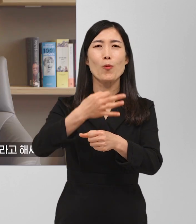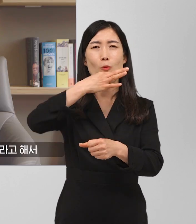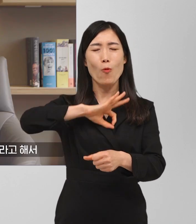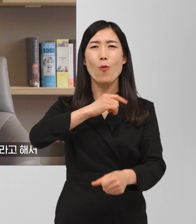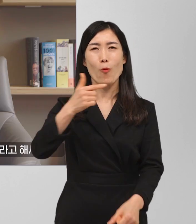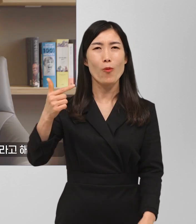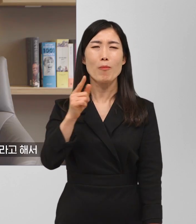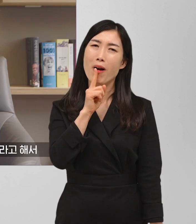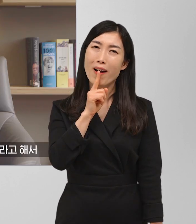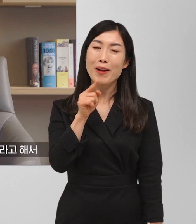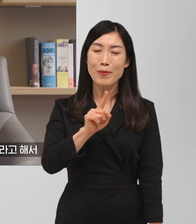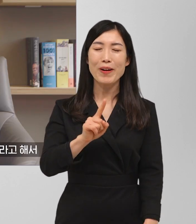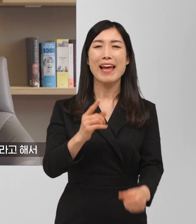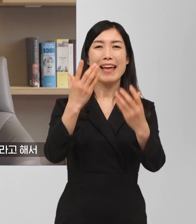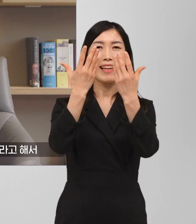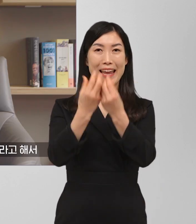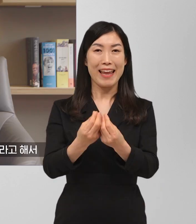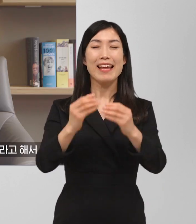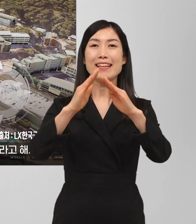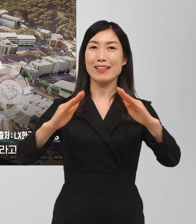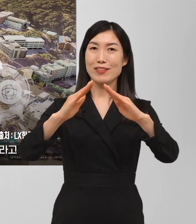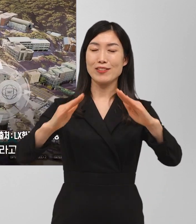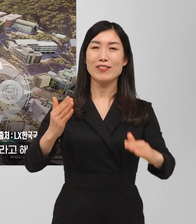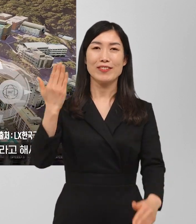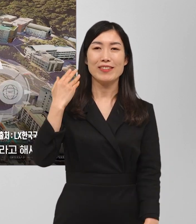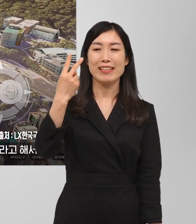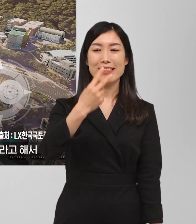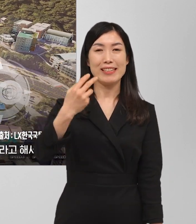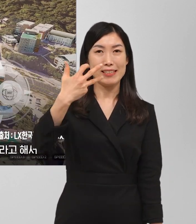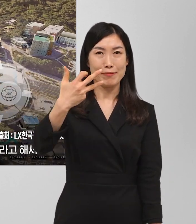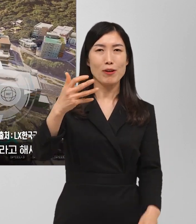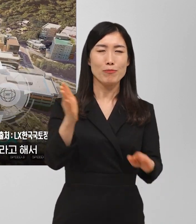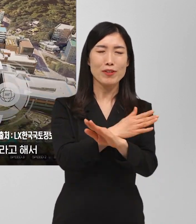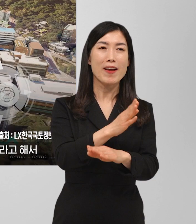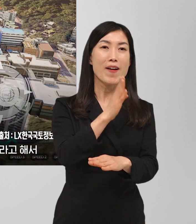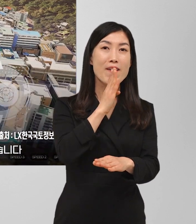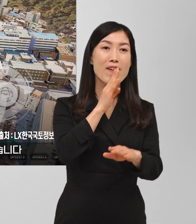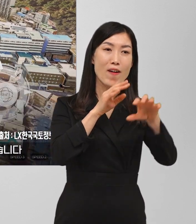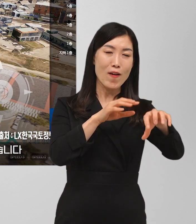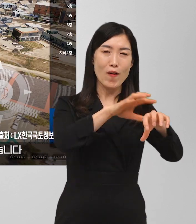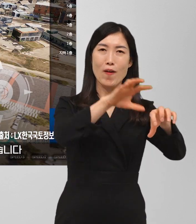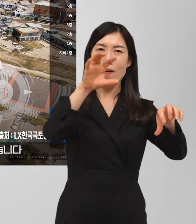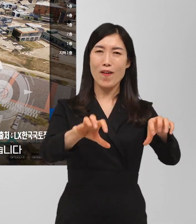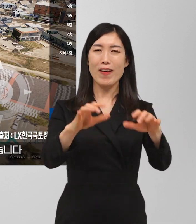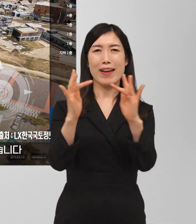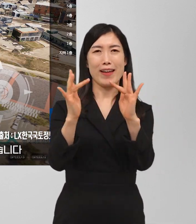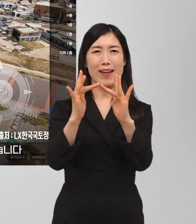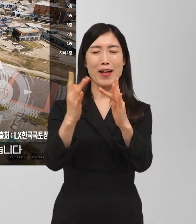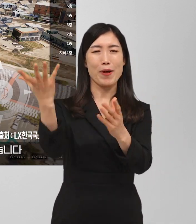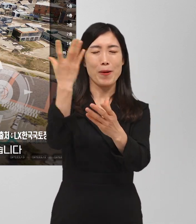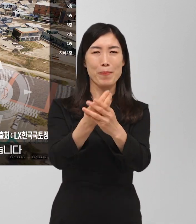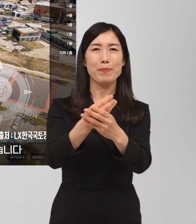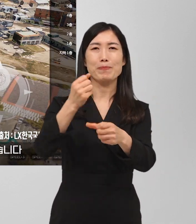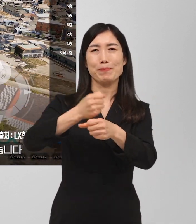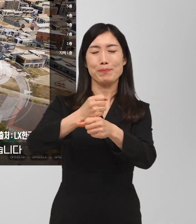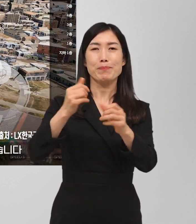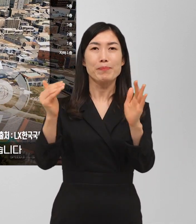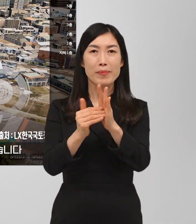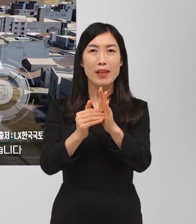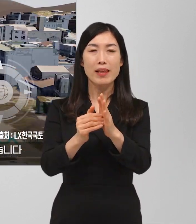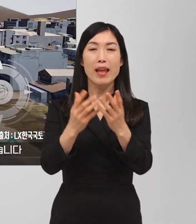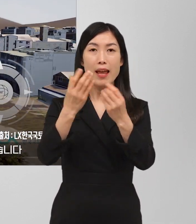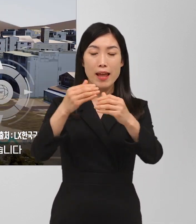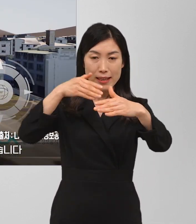전주시 같은 경우에는 2018년부터 디지털 트윈화를 시키겠다라고 해서 도시의 지하, 그리고 지상을